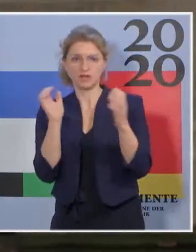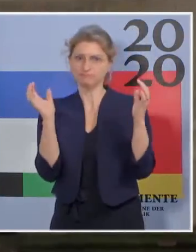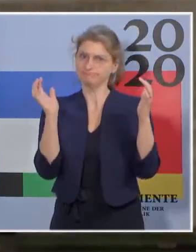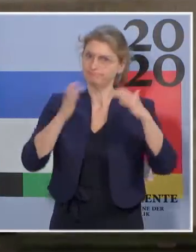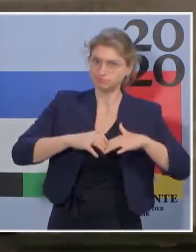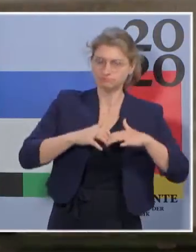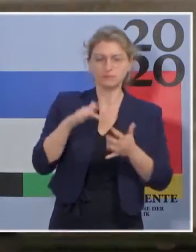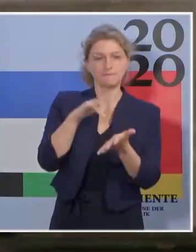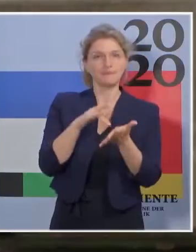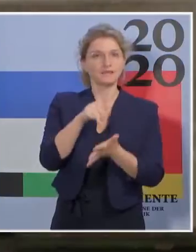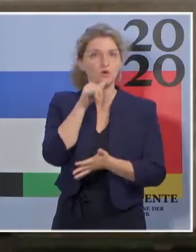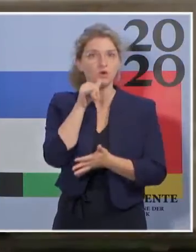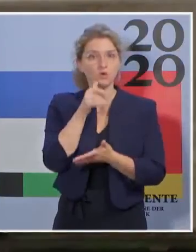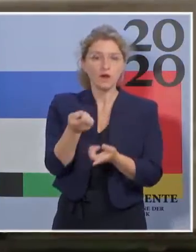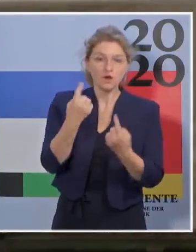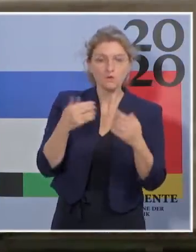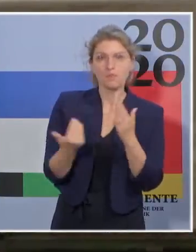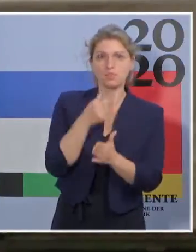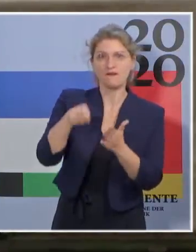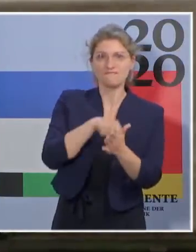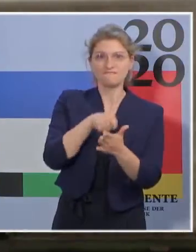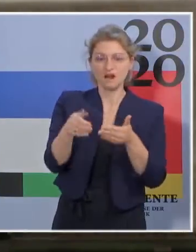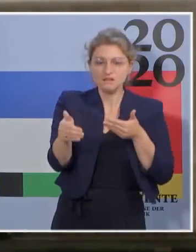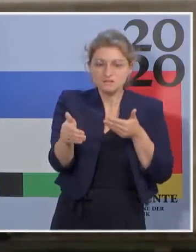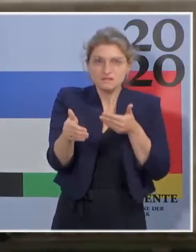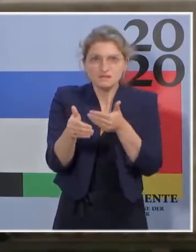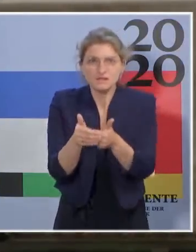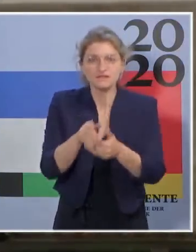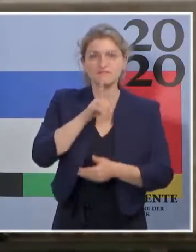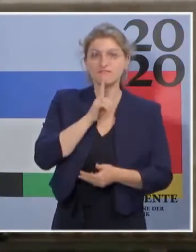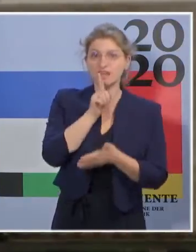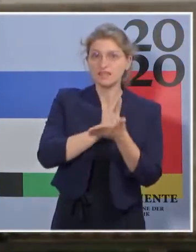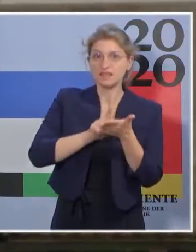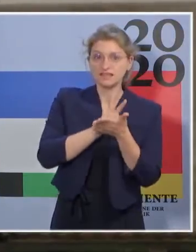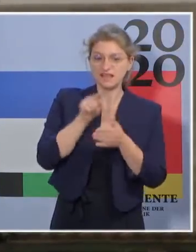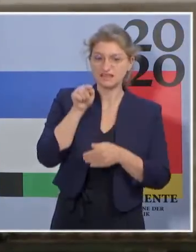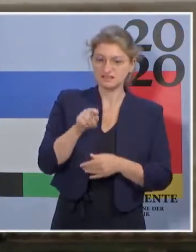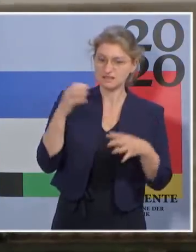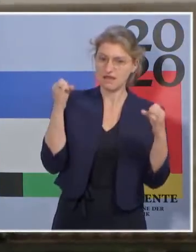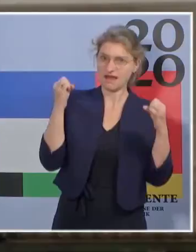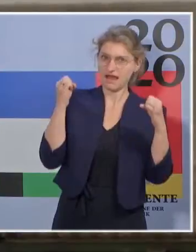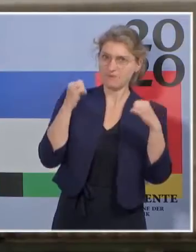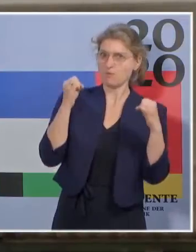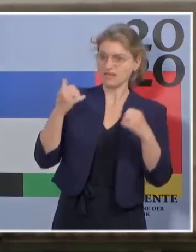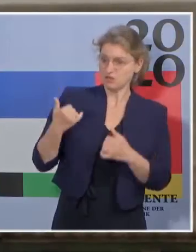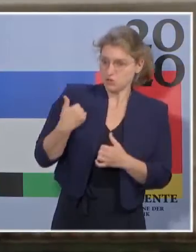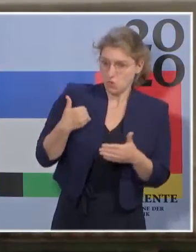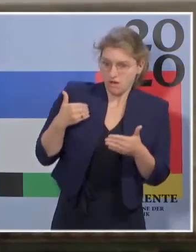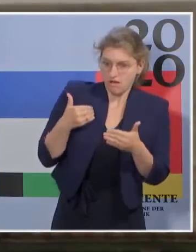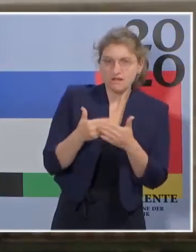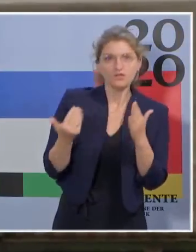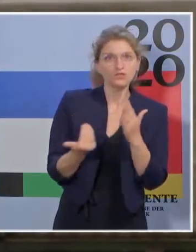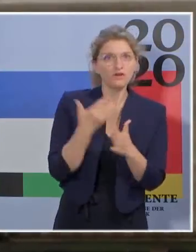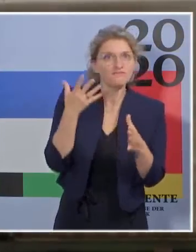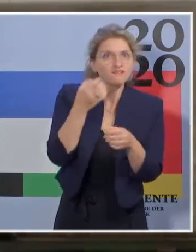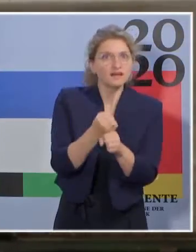Neuwahlen anberaumt. Man hatte also nur wenig Zeit, um dieser jungen Republik noch eine neue Verfassung zu geben.